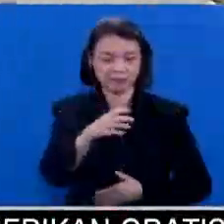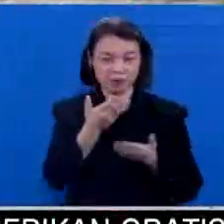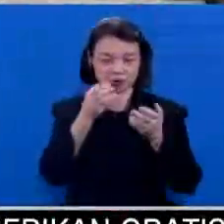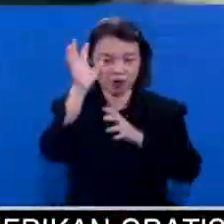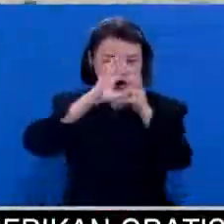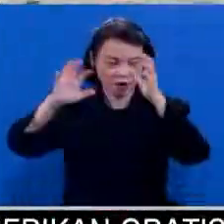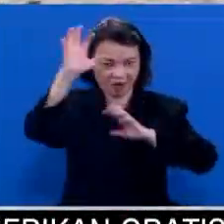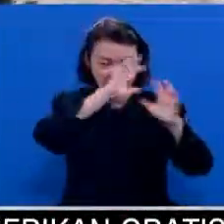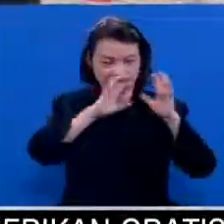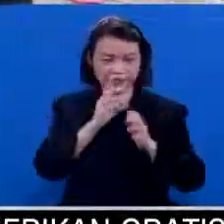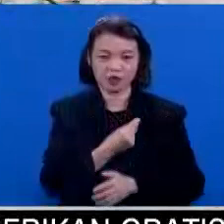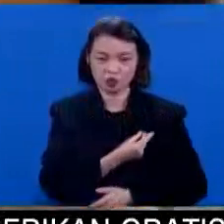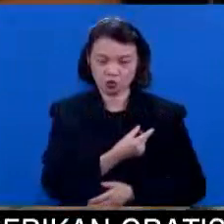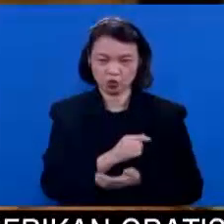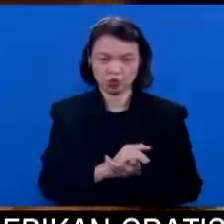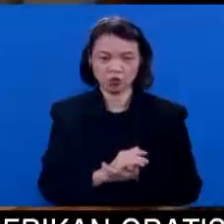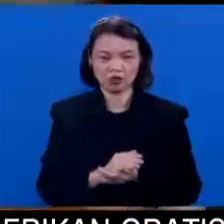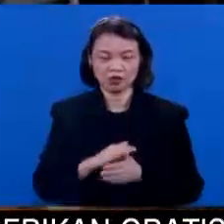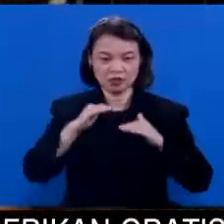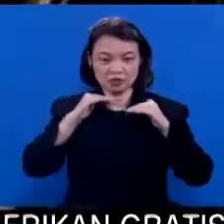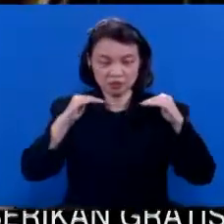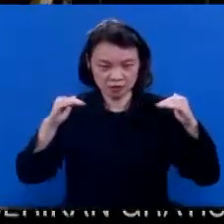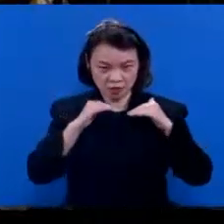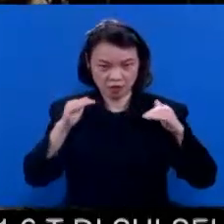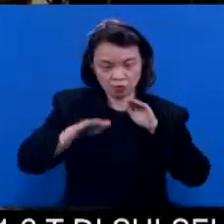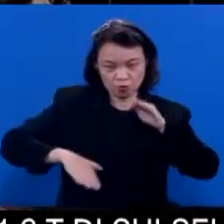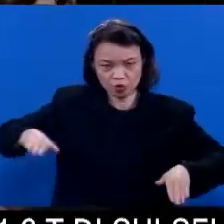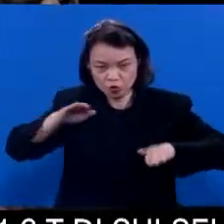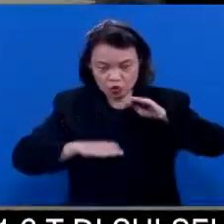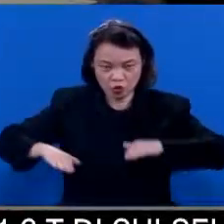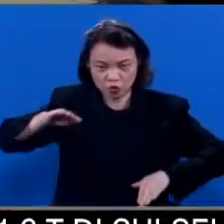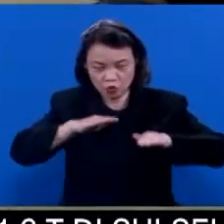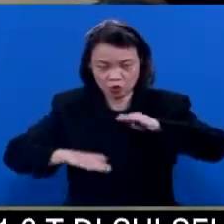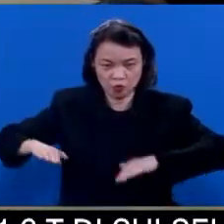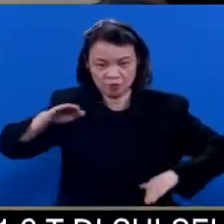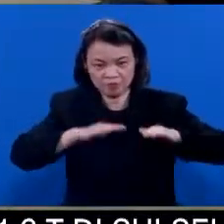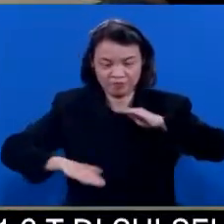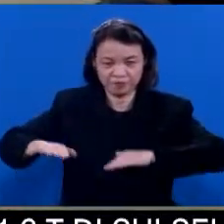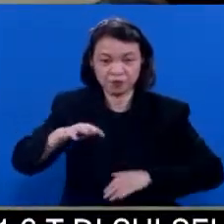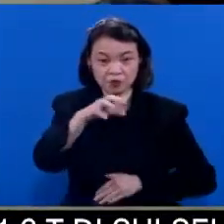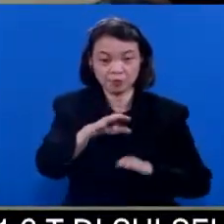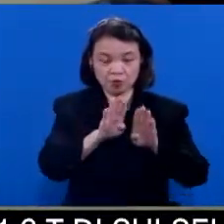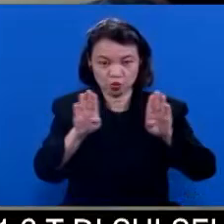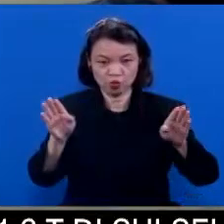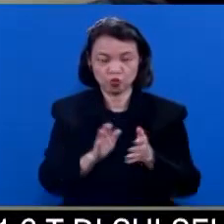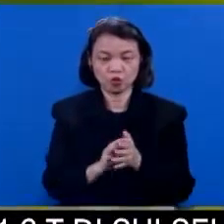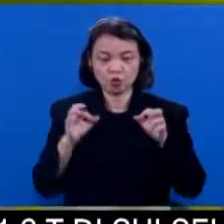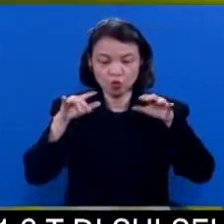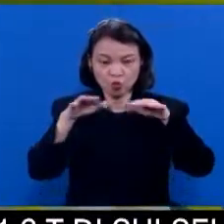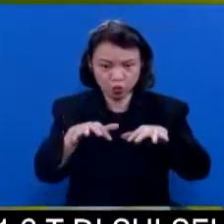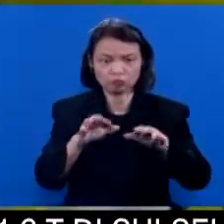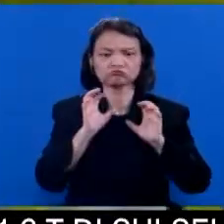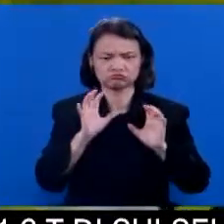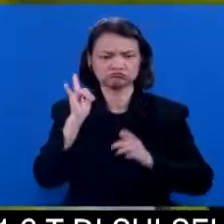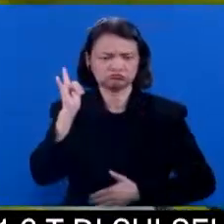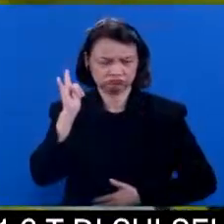tingkat risiko sedang misalnya berenang di kolam renang. Walaupun tempatnya terbuka, tempat tersebut merupakan tempat berkumpul banyak orang.